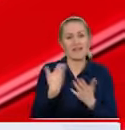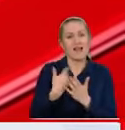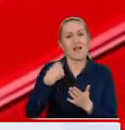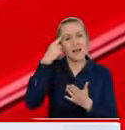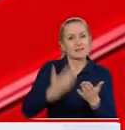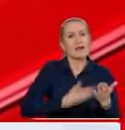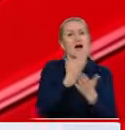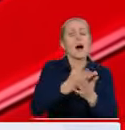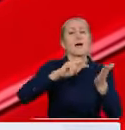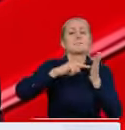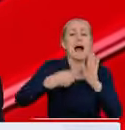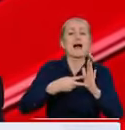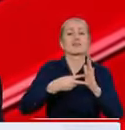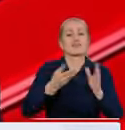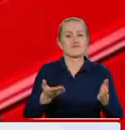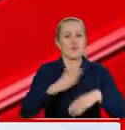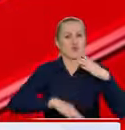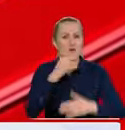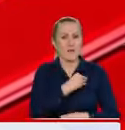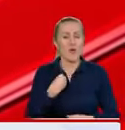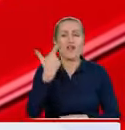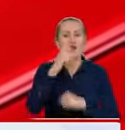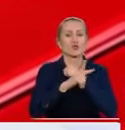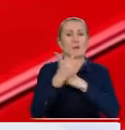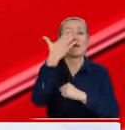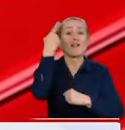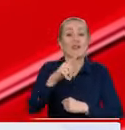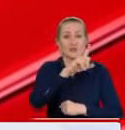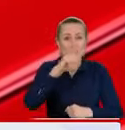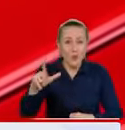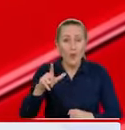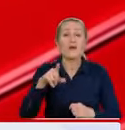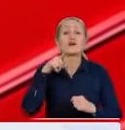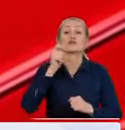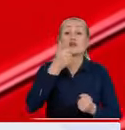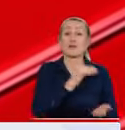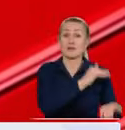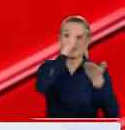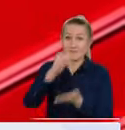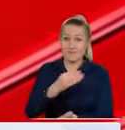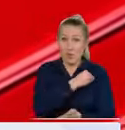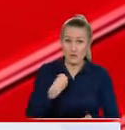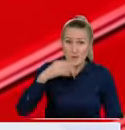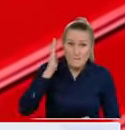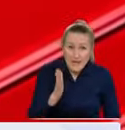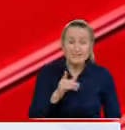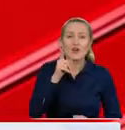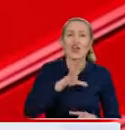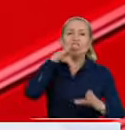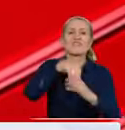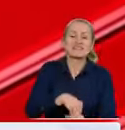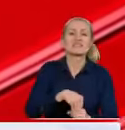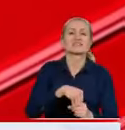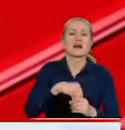plan odbudowy Polski. 280 miliardów złotych, które trafią do naszego kraju jako inwestycje w